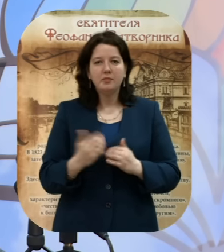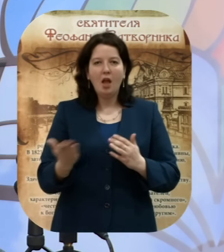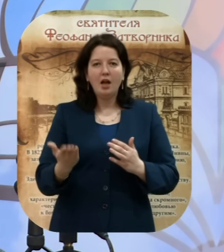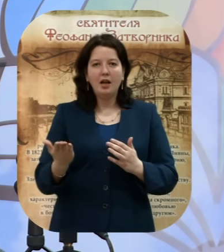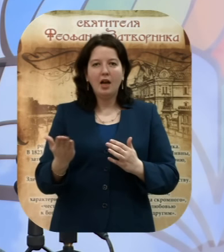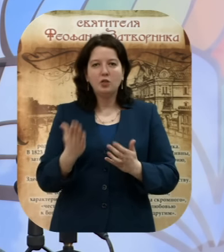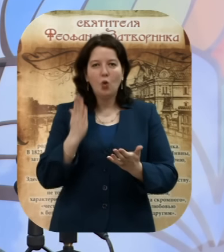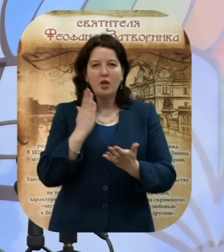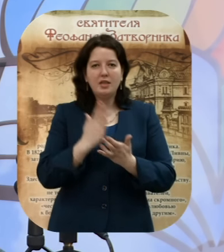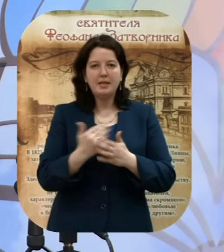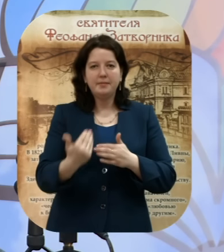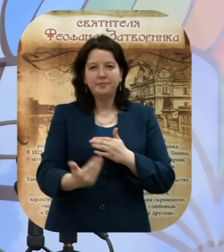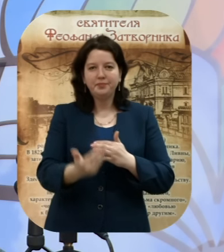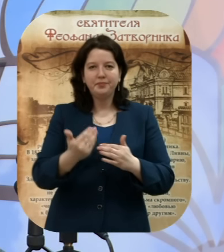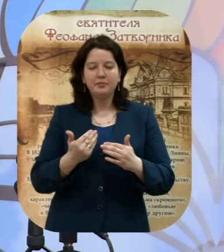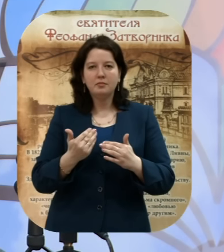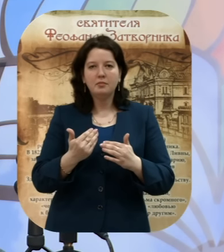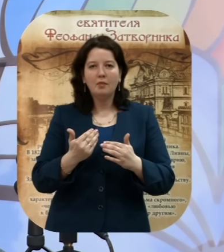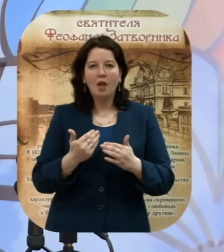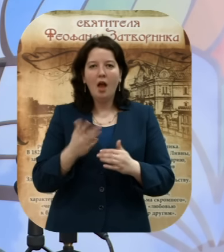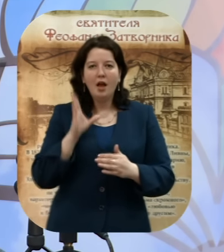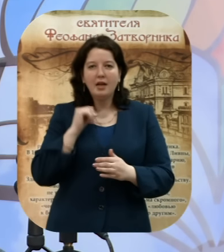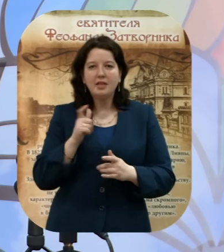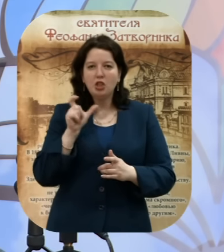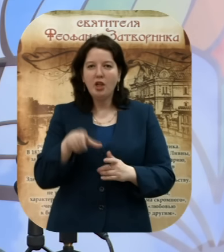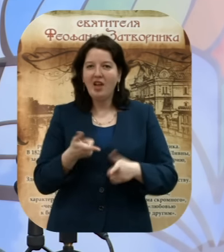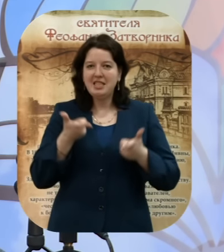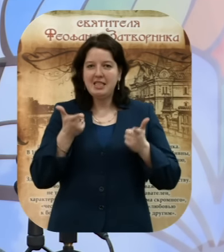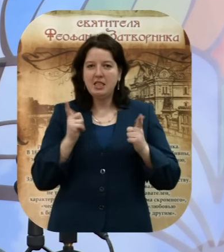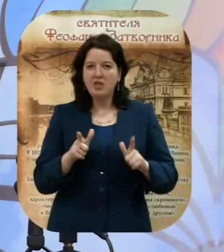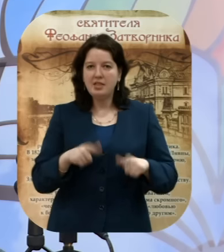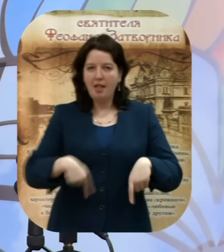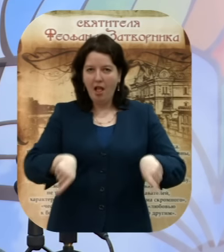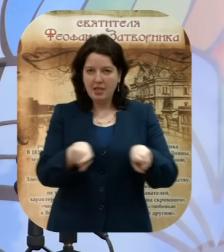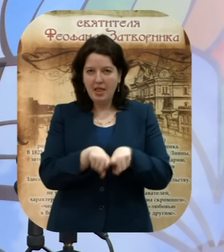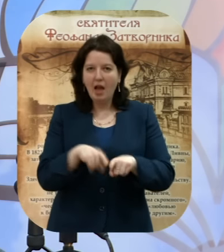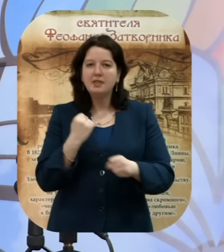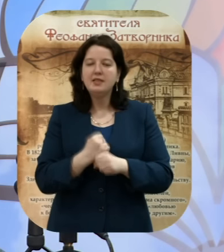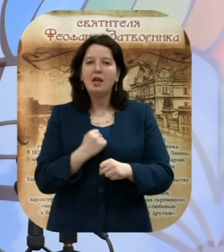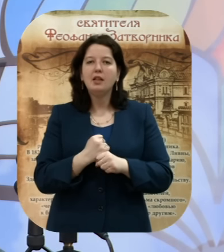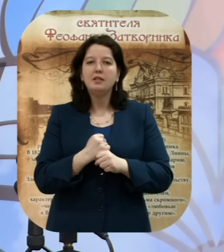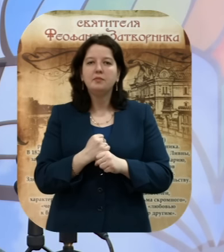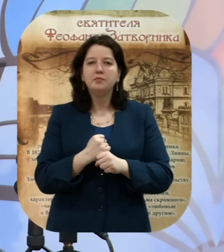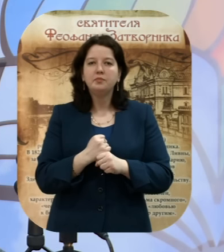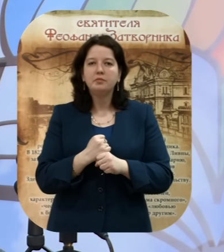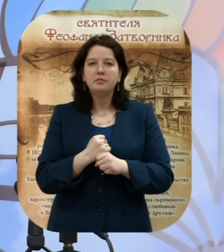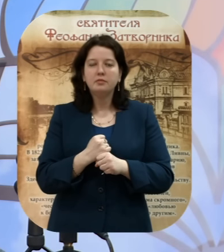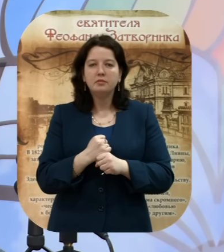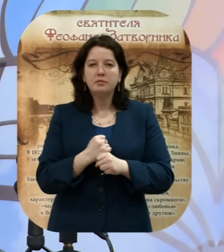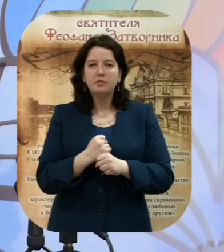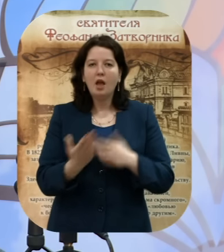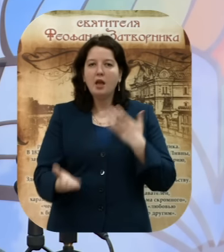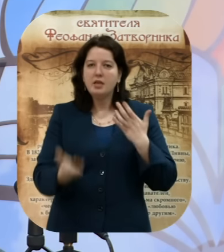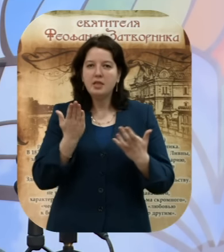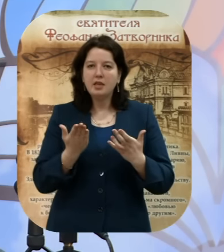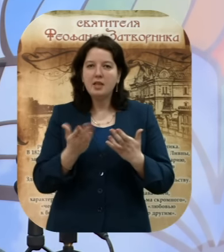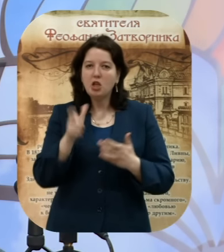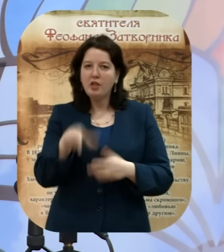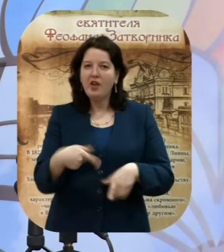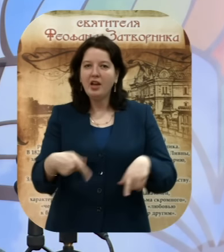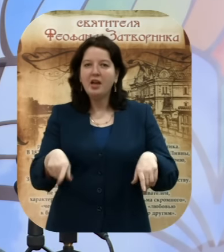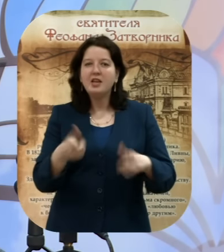который стоит за этим. Когда я действительно так делаю, если я действительно